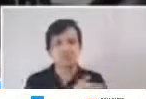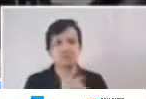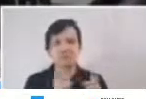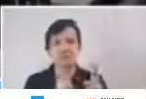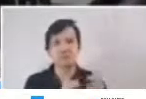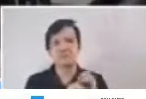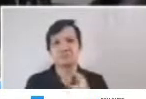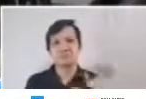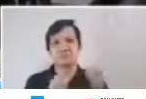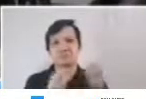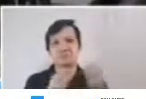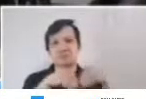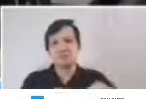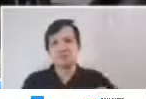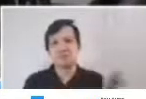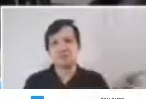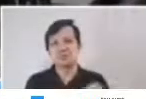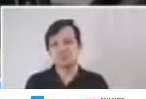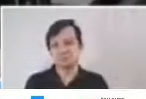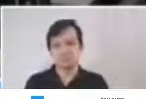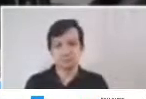sa unang araw ng GCQ?